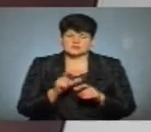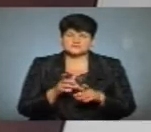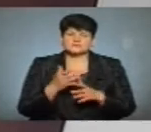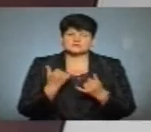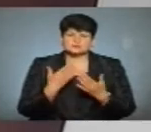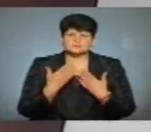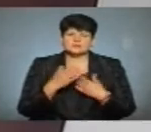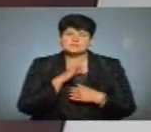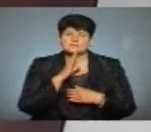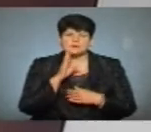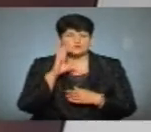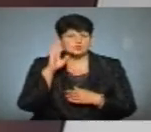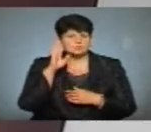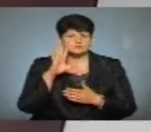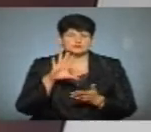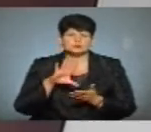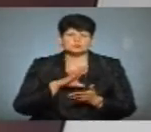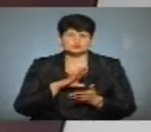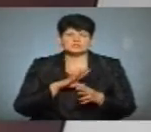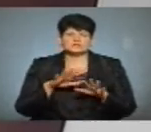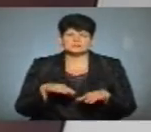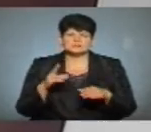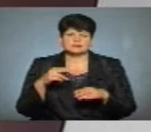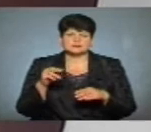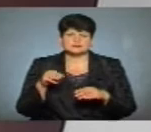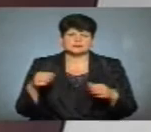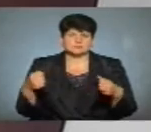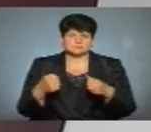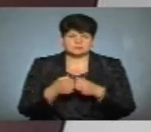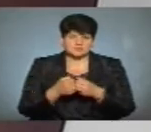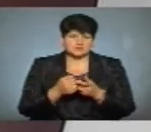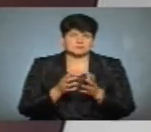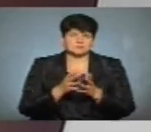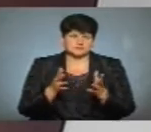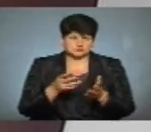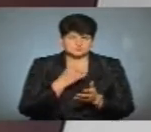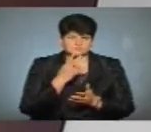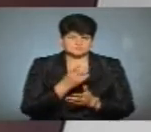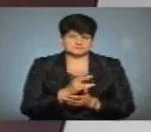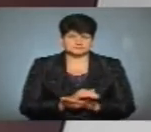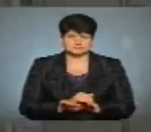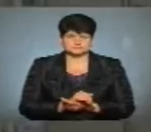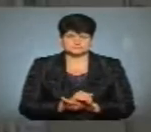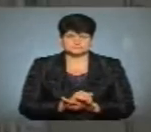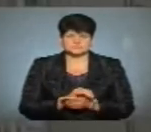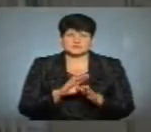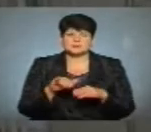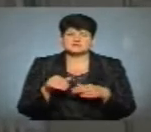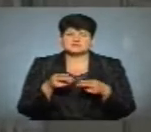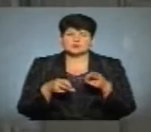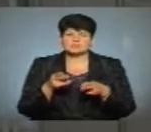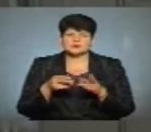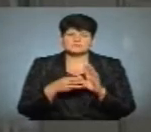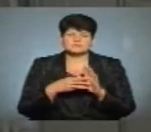з матір'ю хлопця та побували на місці дорожньо-транспортної пригоди. Більше про аварію дивіться. Після операції